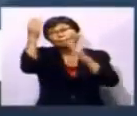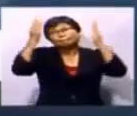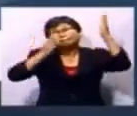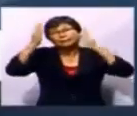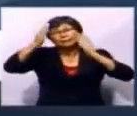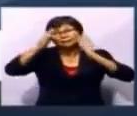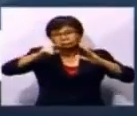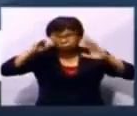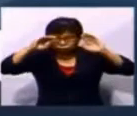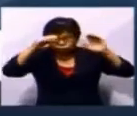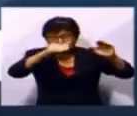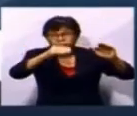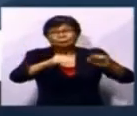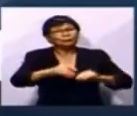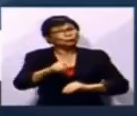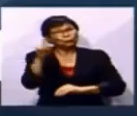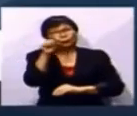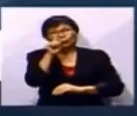negara.